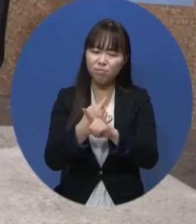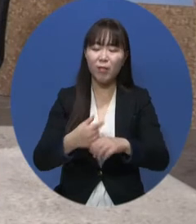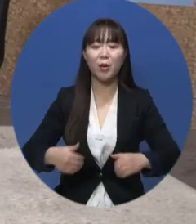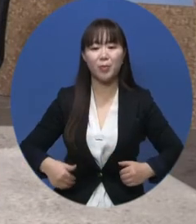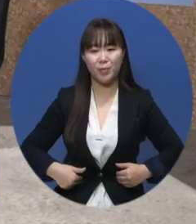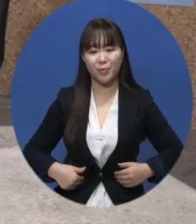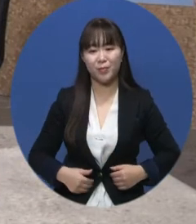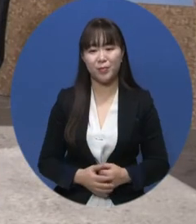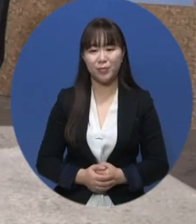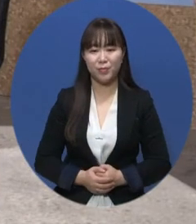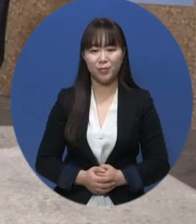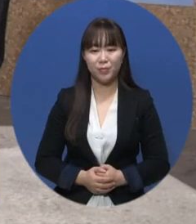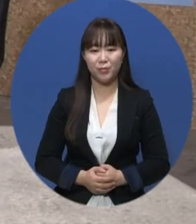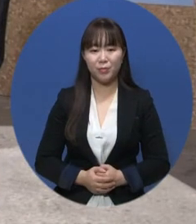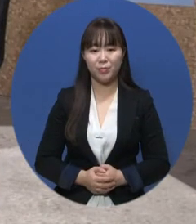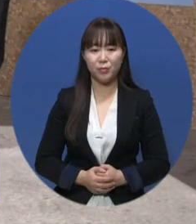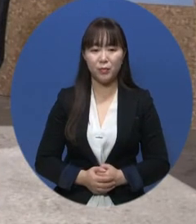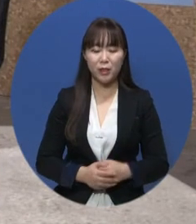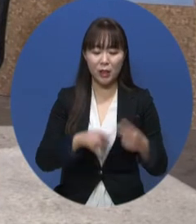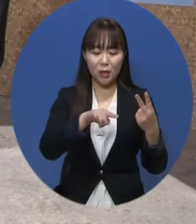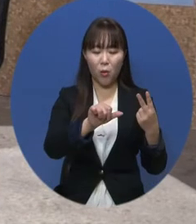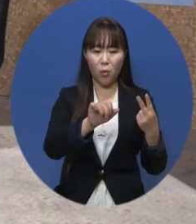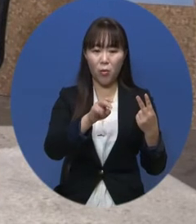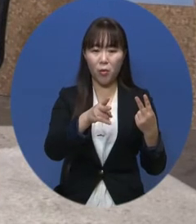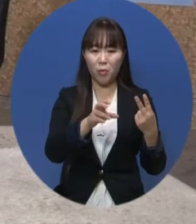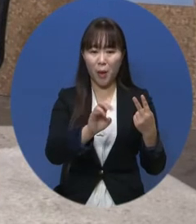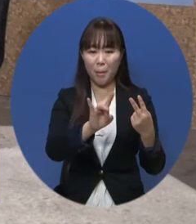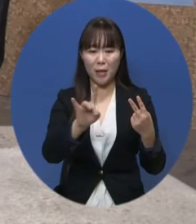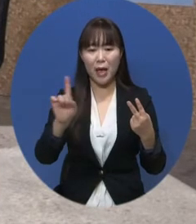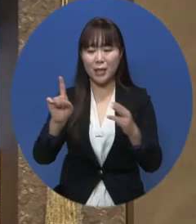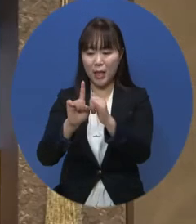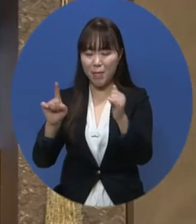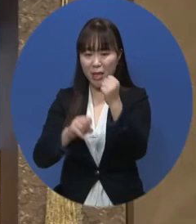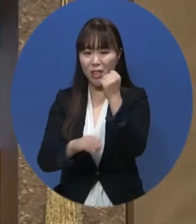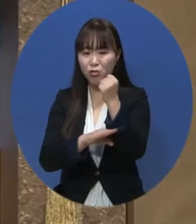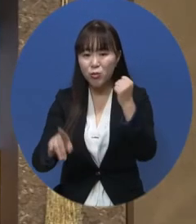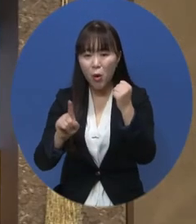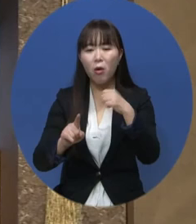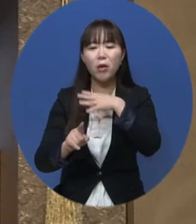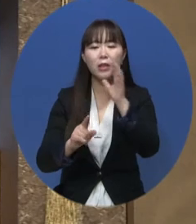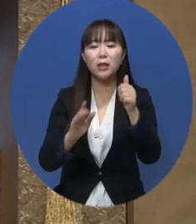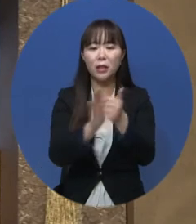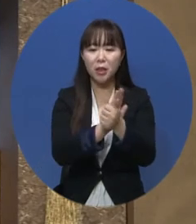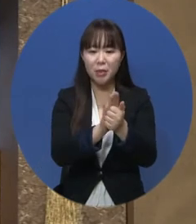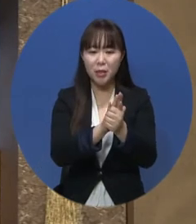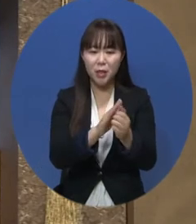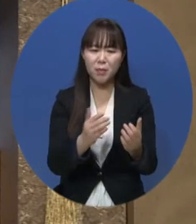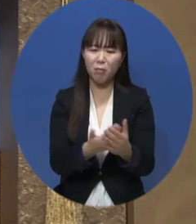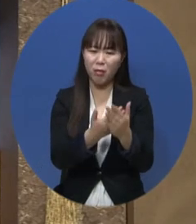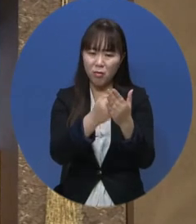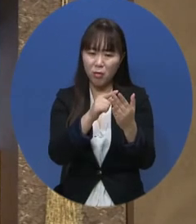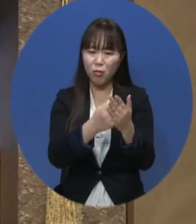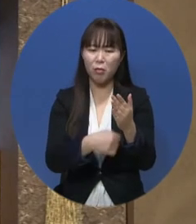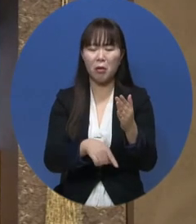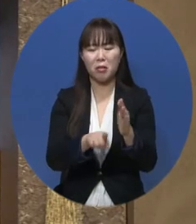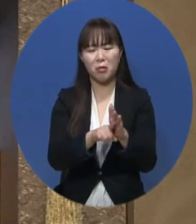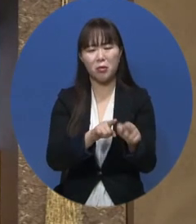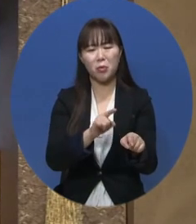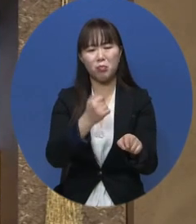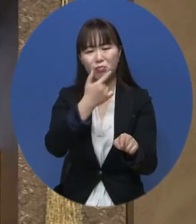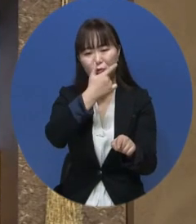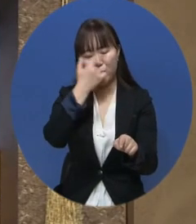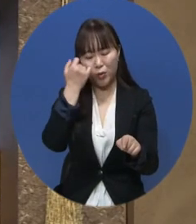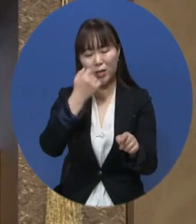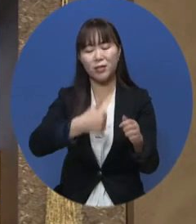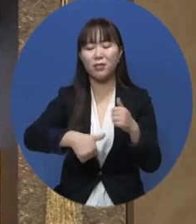그러니까 2.5명당 1명이라는 기준이 어르신들의 서비스 질을 향상시키기에는 네. 좀